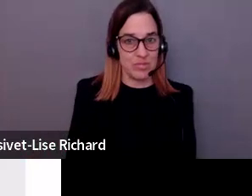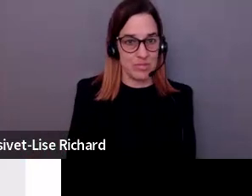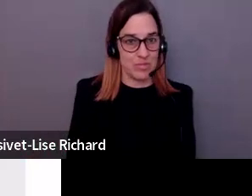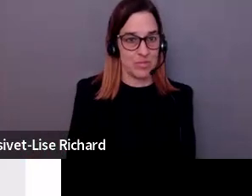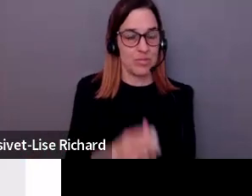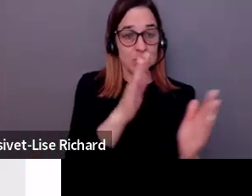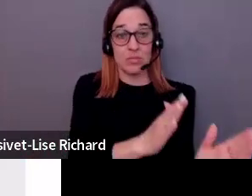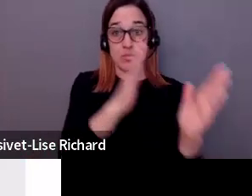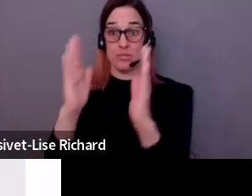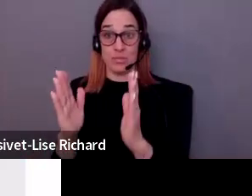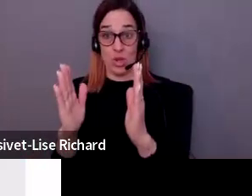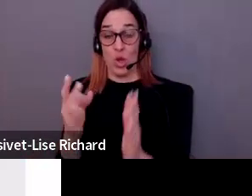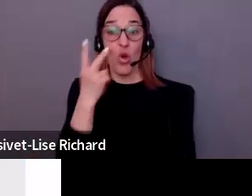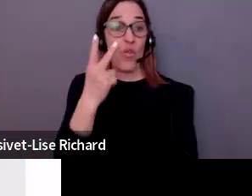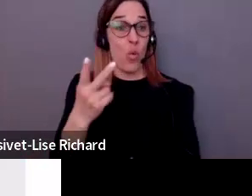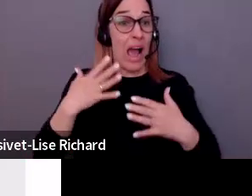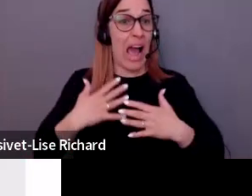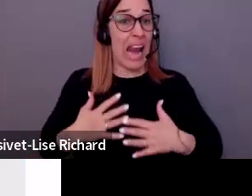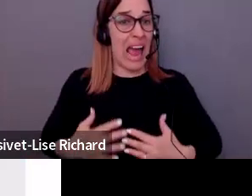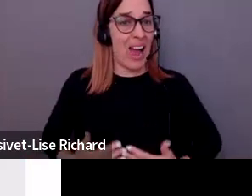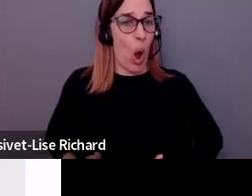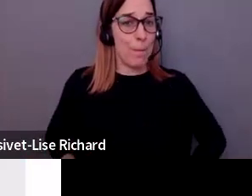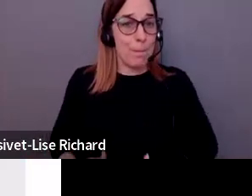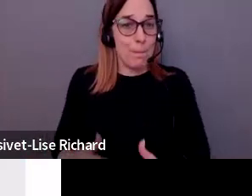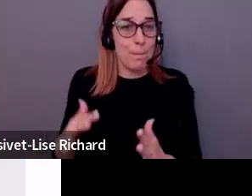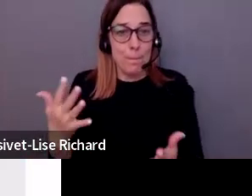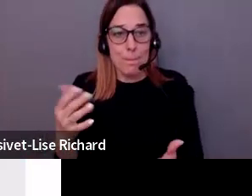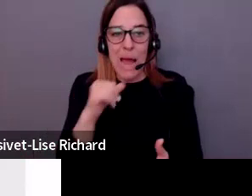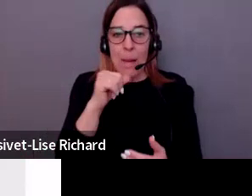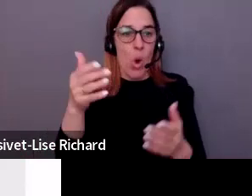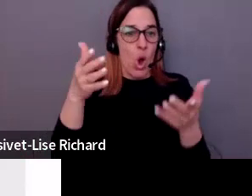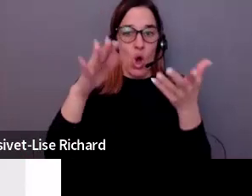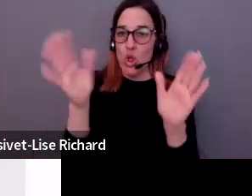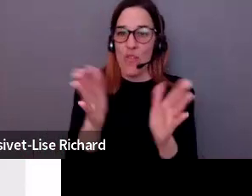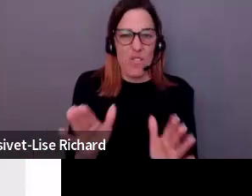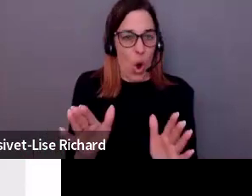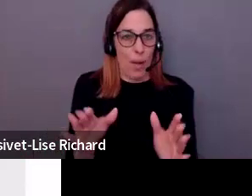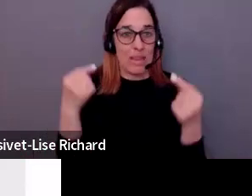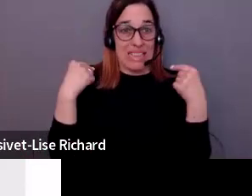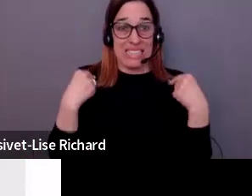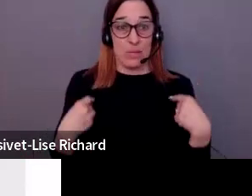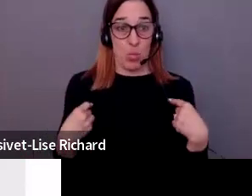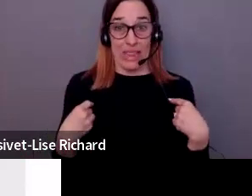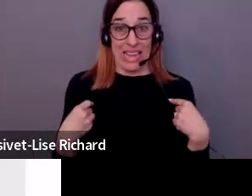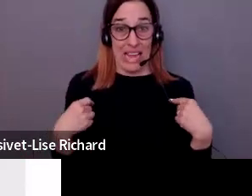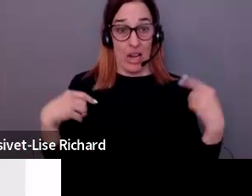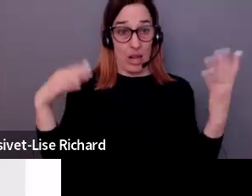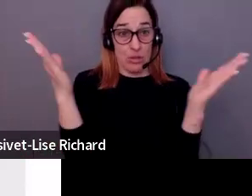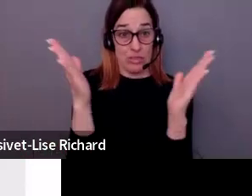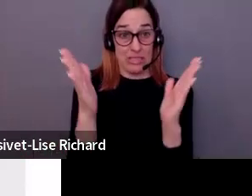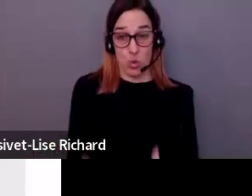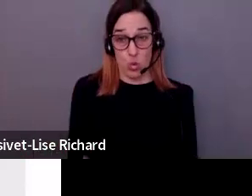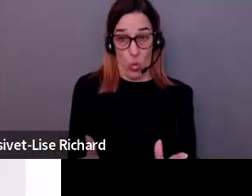La photo à côté, vous voyez, la robe, elle a comme pas de forme. On a des petites bretelles, puis après ça, ça descend